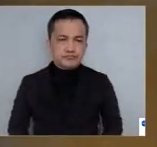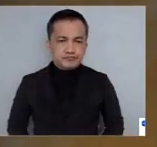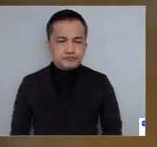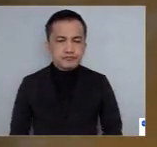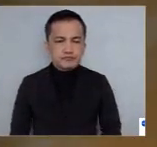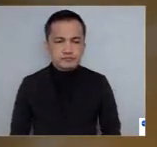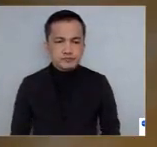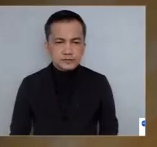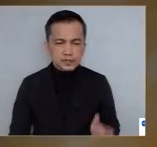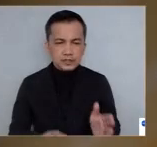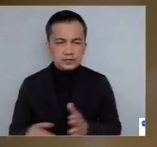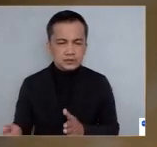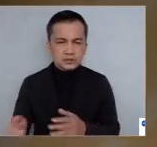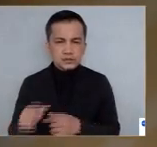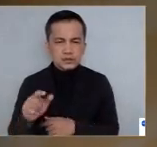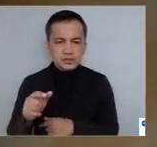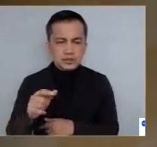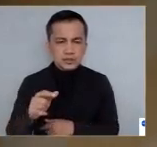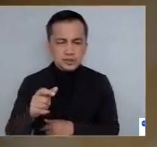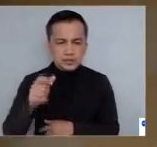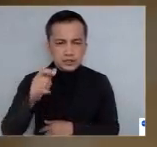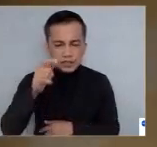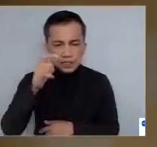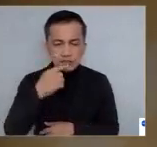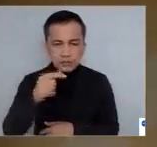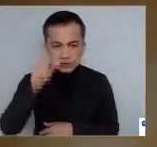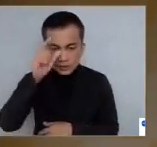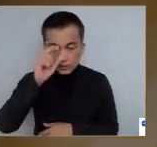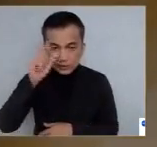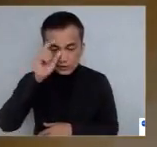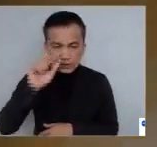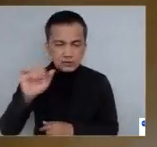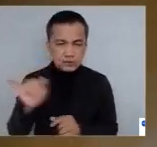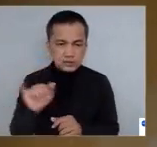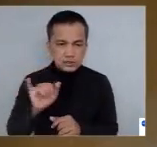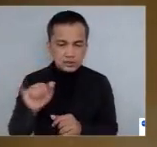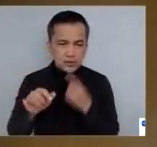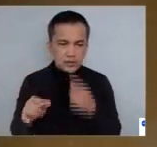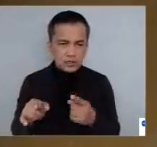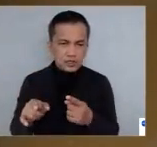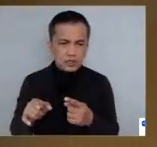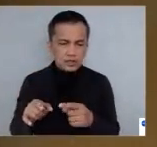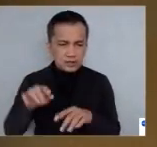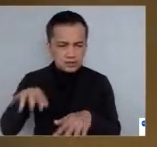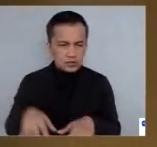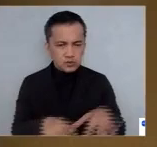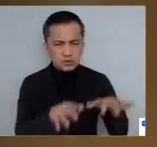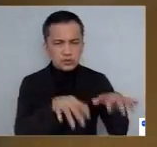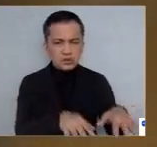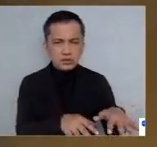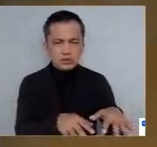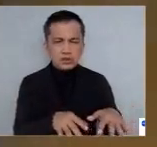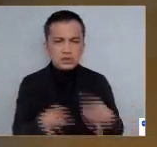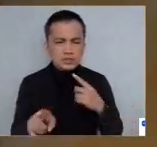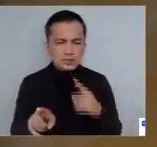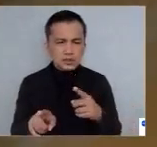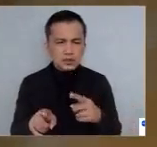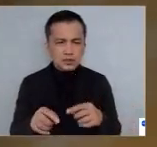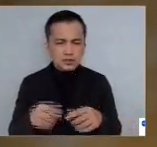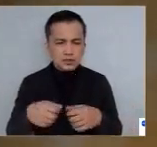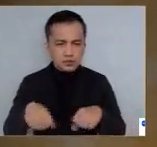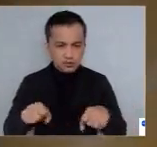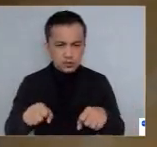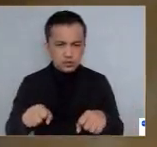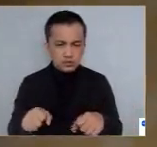gree rumagasa ang baha sa mga kalsada inanod ang Ilang gamit at mga halaman Pati nga ang motor na ito sinubukan pa yang isalba ng